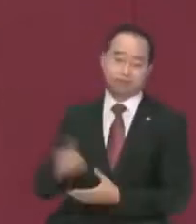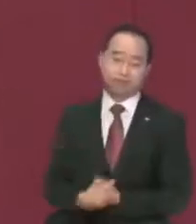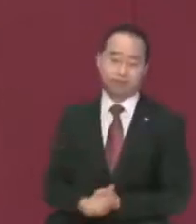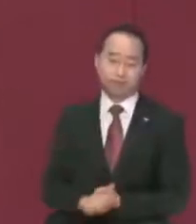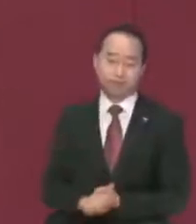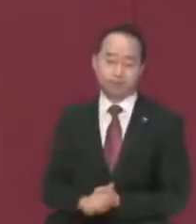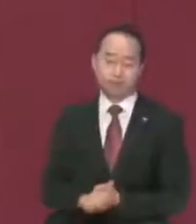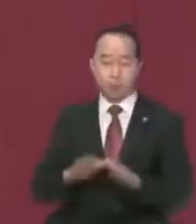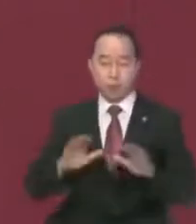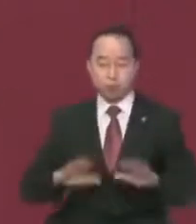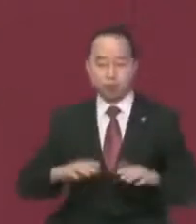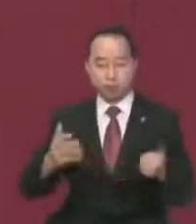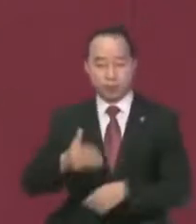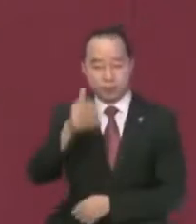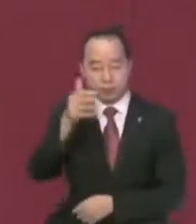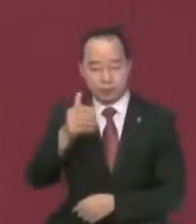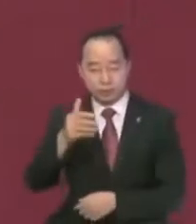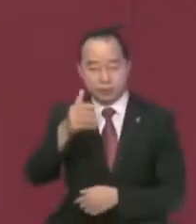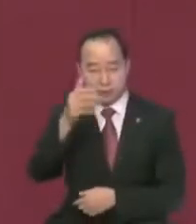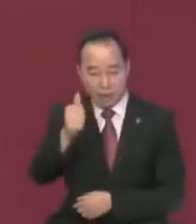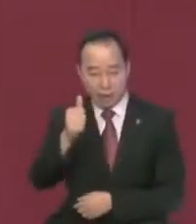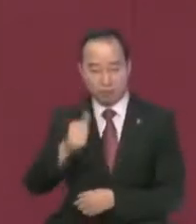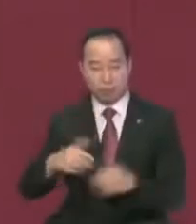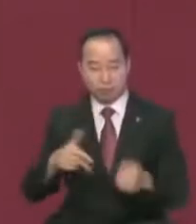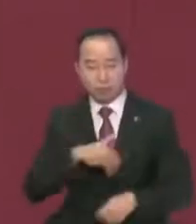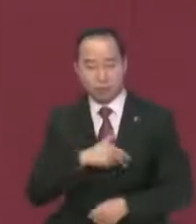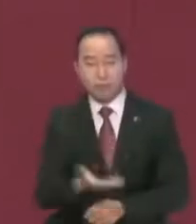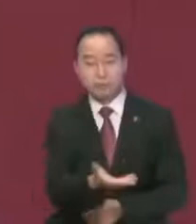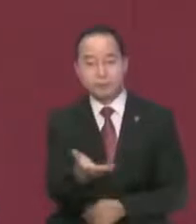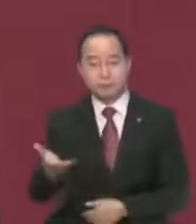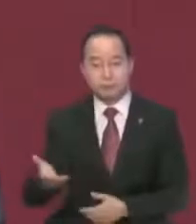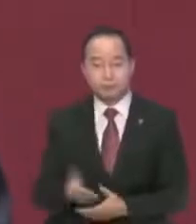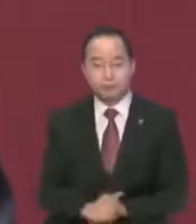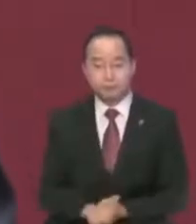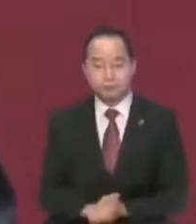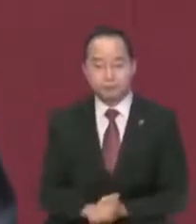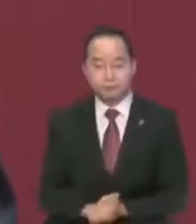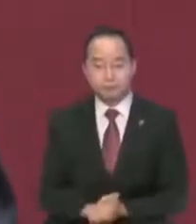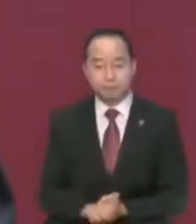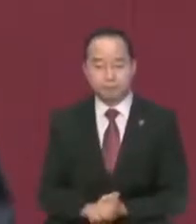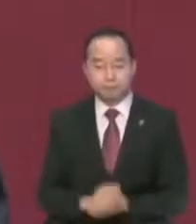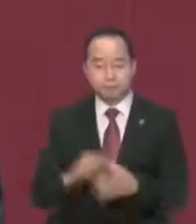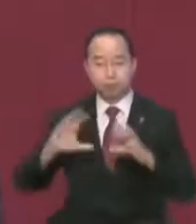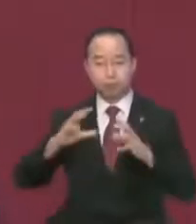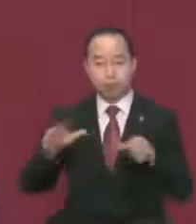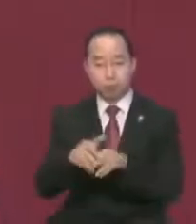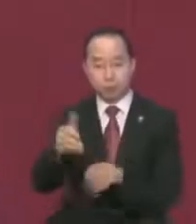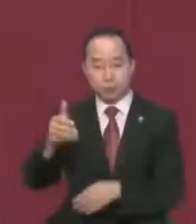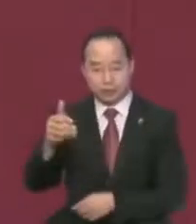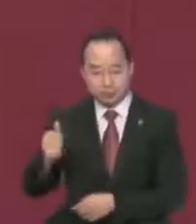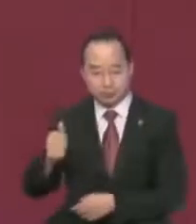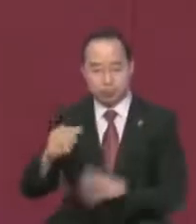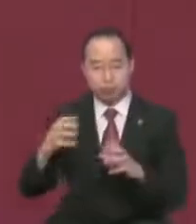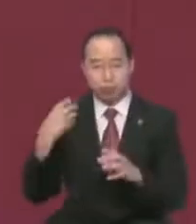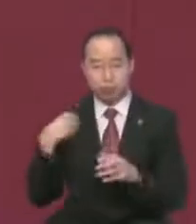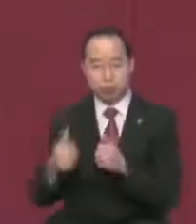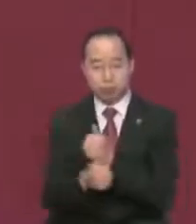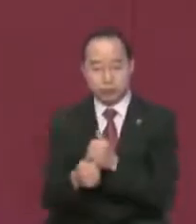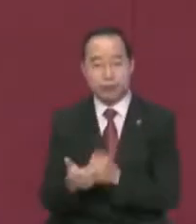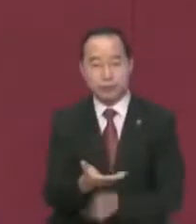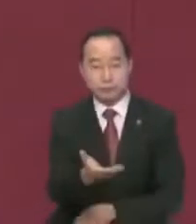박병석 국회의장님과 선배 동료 의원 여러분, 정세균 국무총리님과 국무위원 여러분,